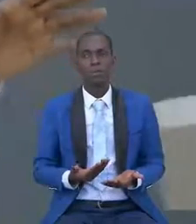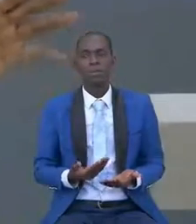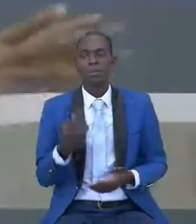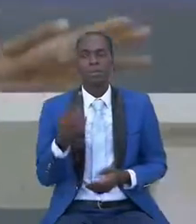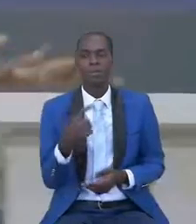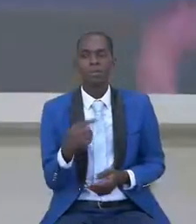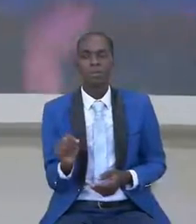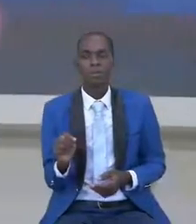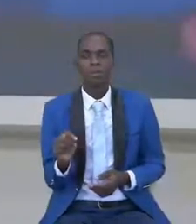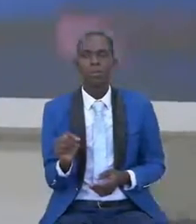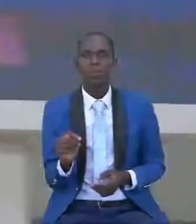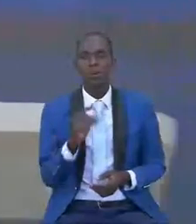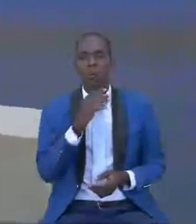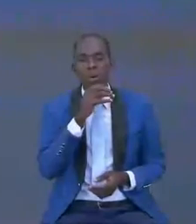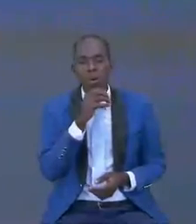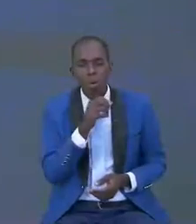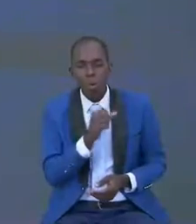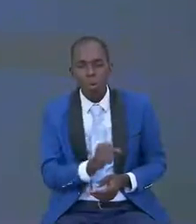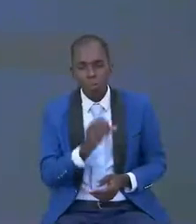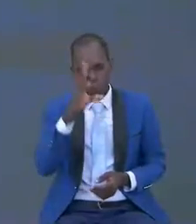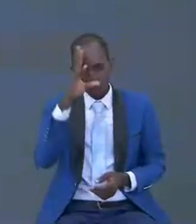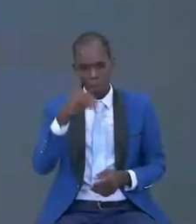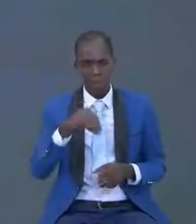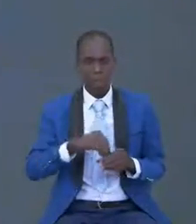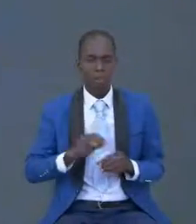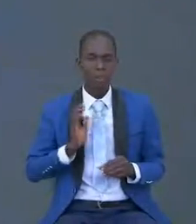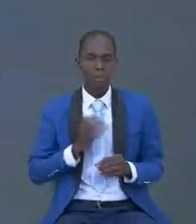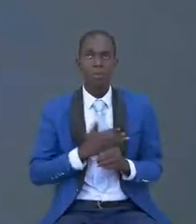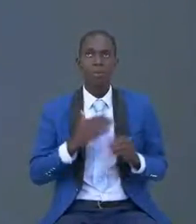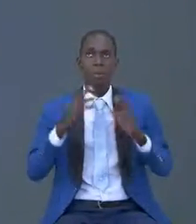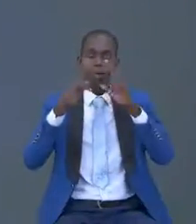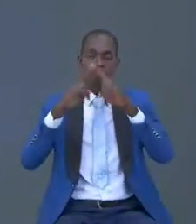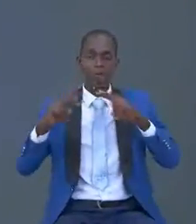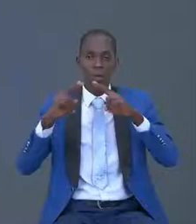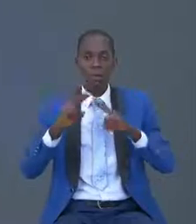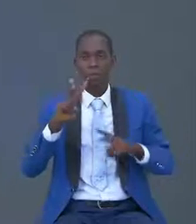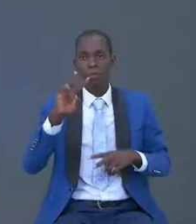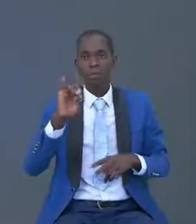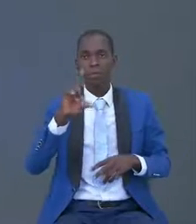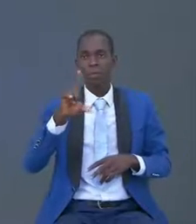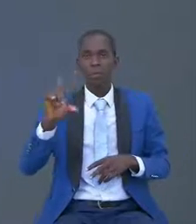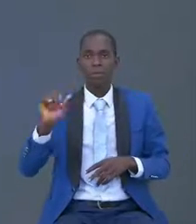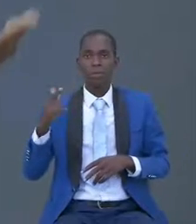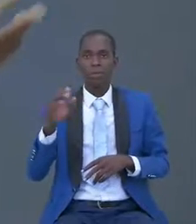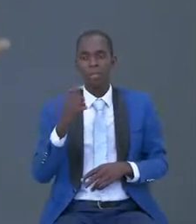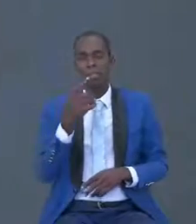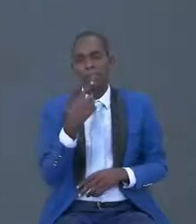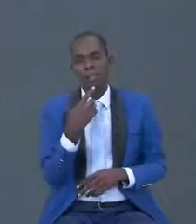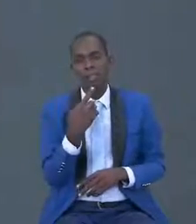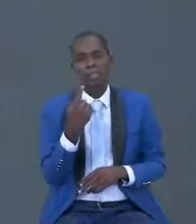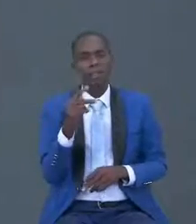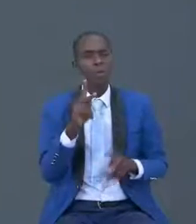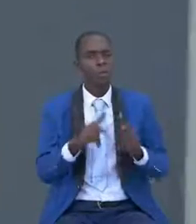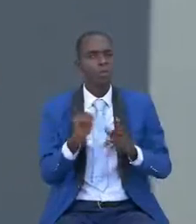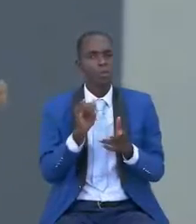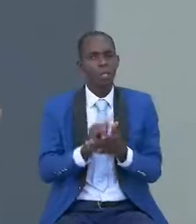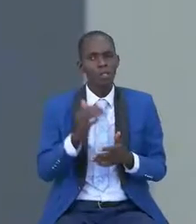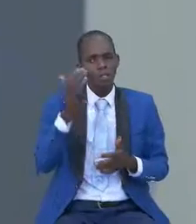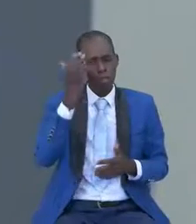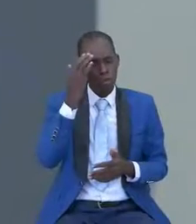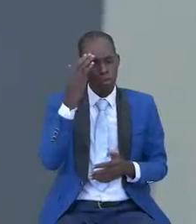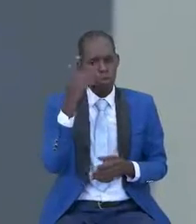Le vieux du village a dit. Ceux qui connaissent le monde et